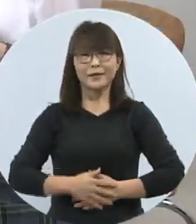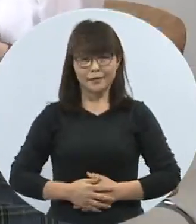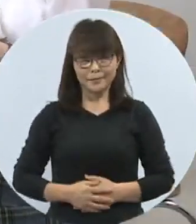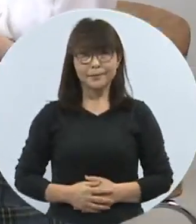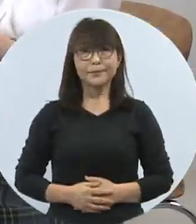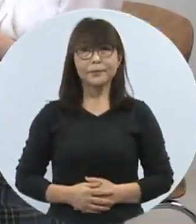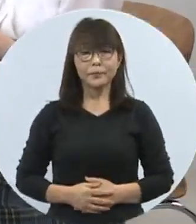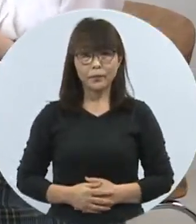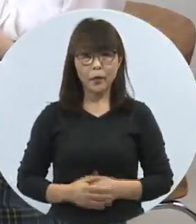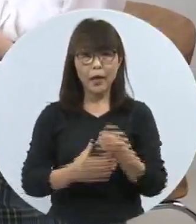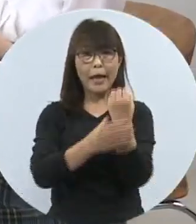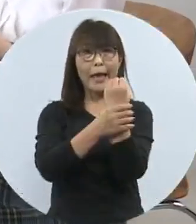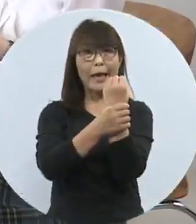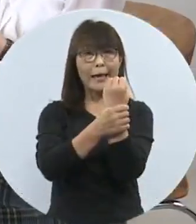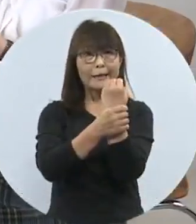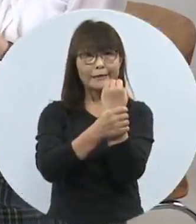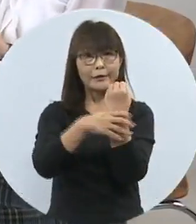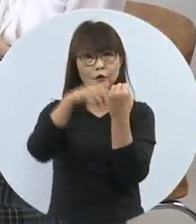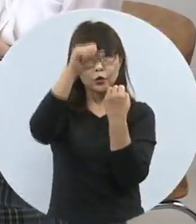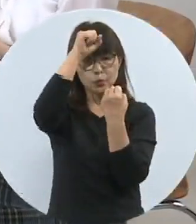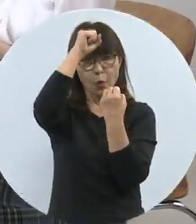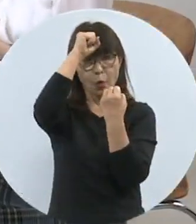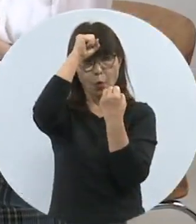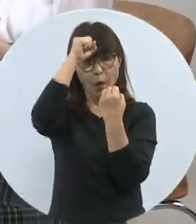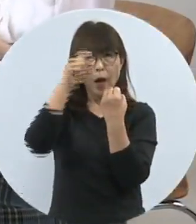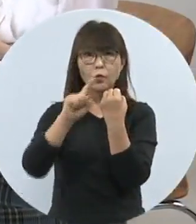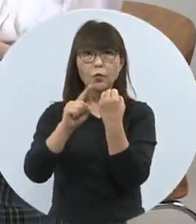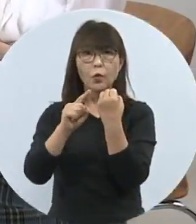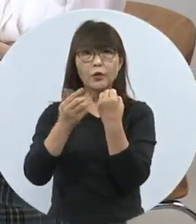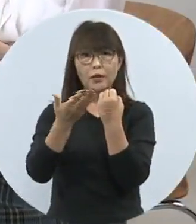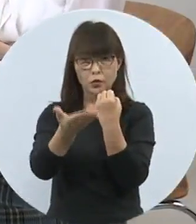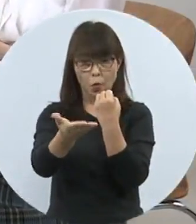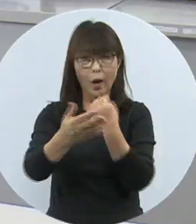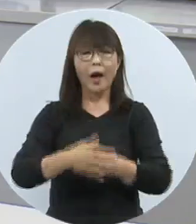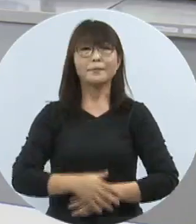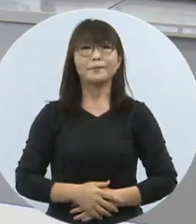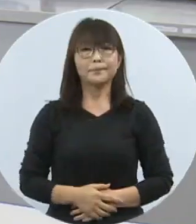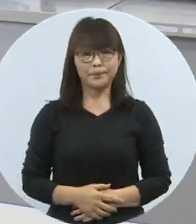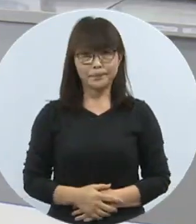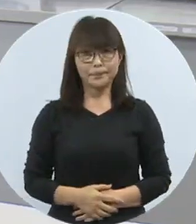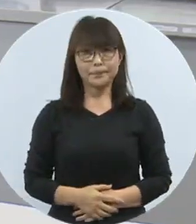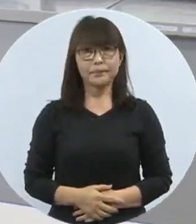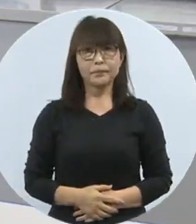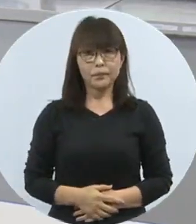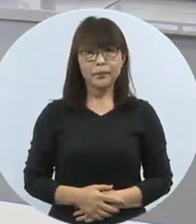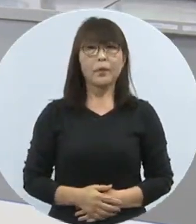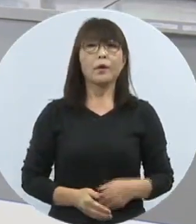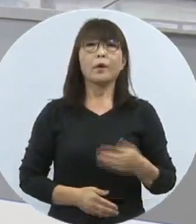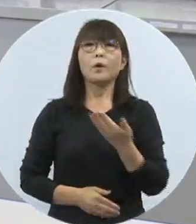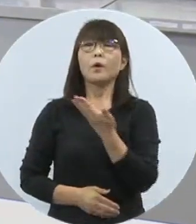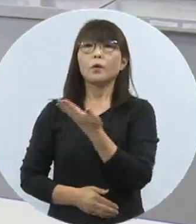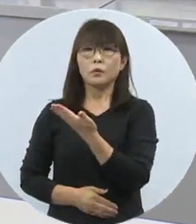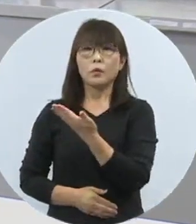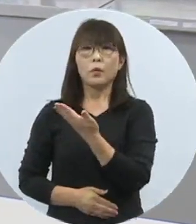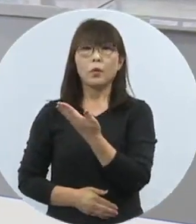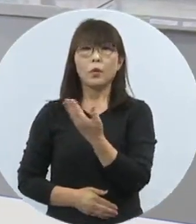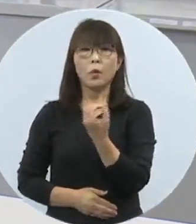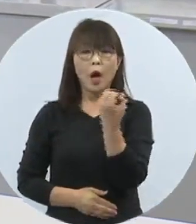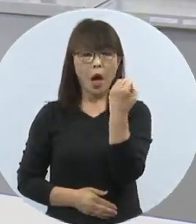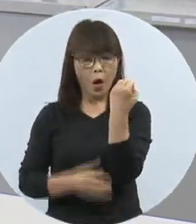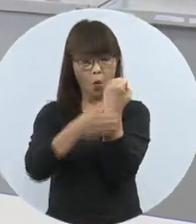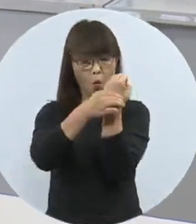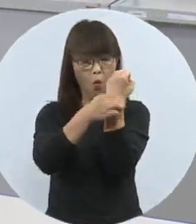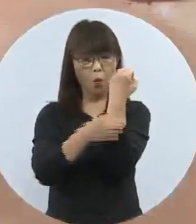じゃあ、 あの歯周病はどういったふうにこう進行していってしまうんでしょうか？ はい、歯周病はこの歯を支